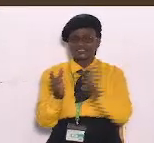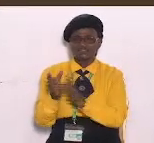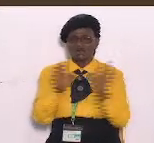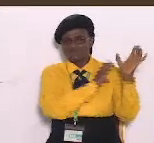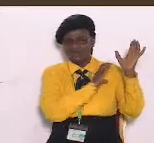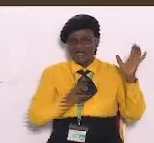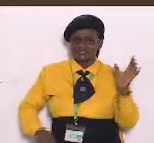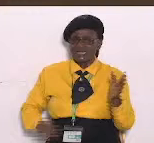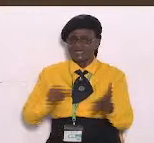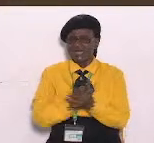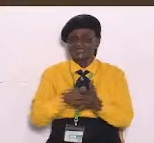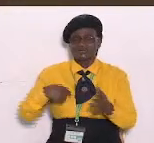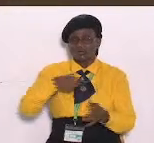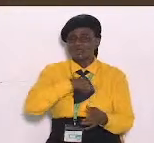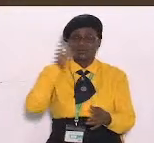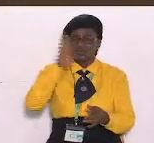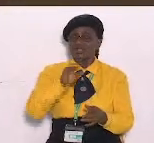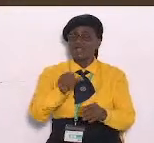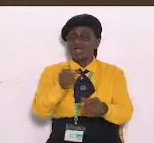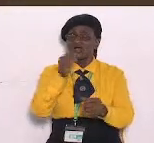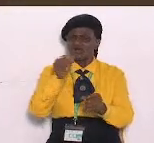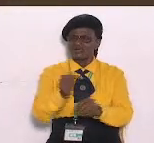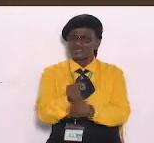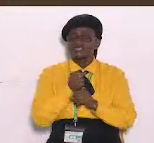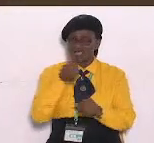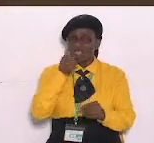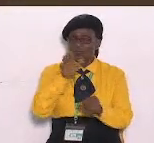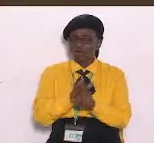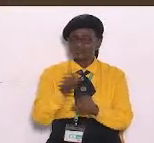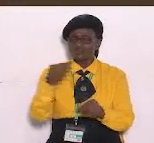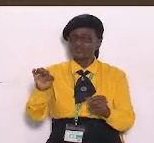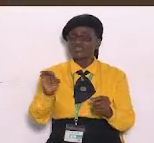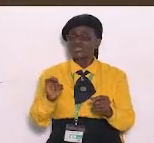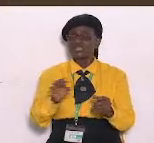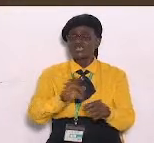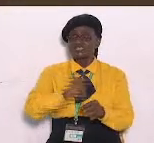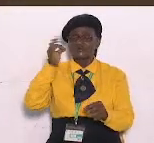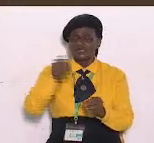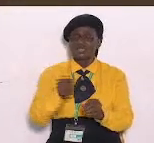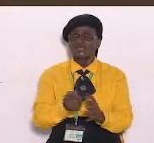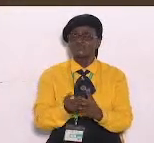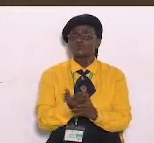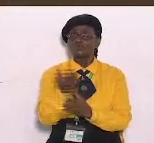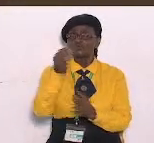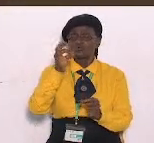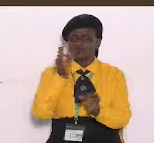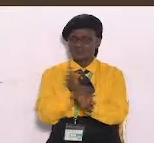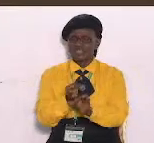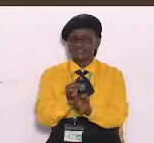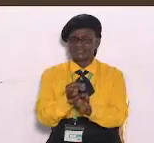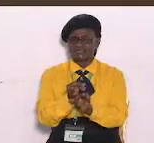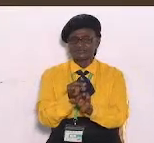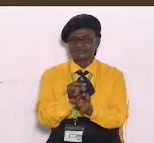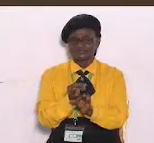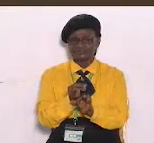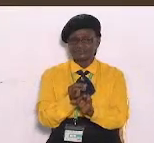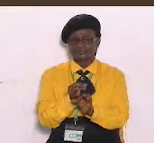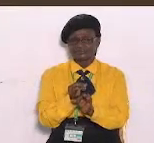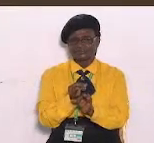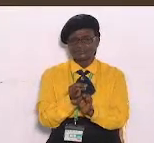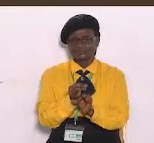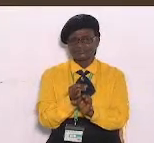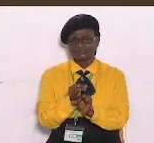croix afin que la bénédiction d'Abraham fut pour les païens son